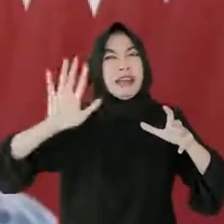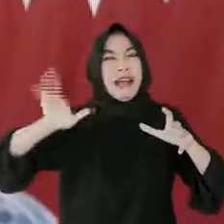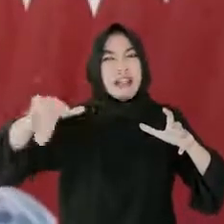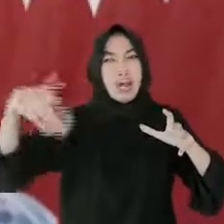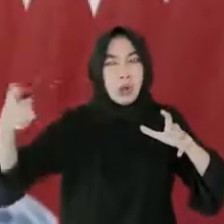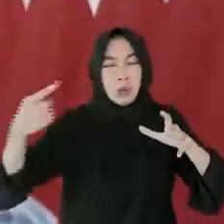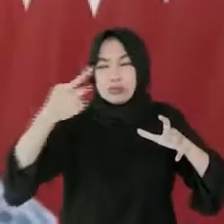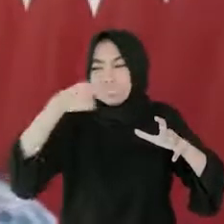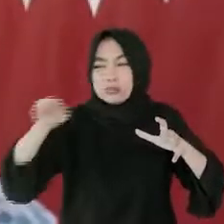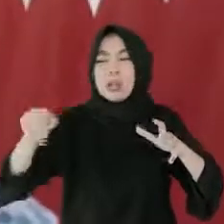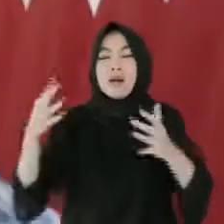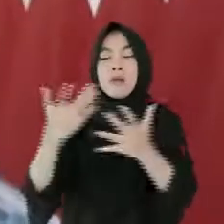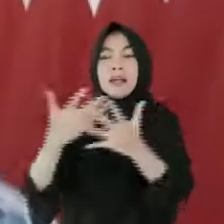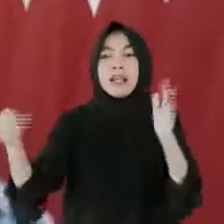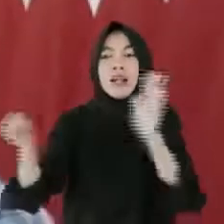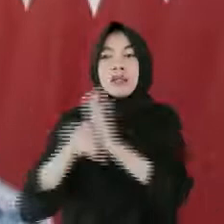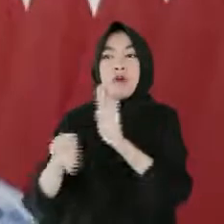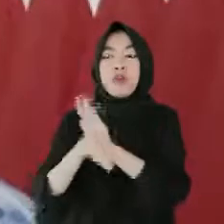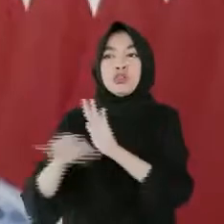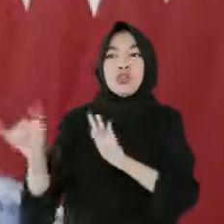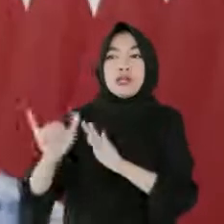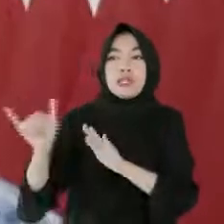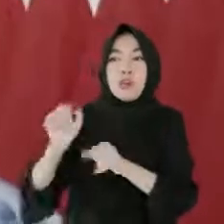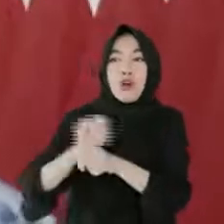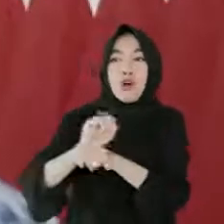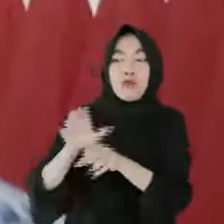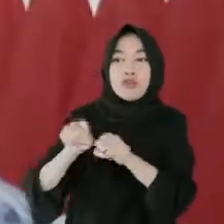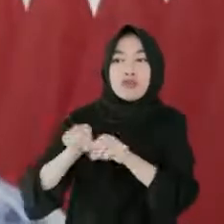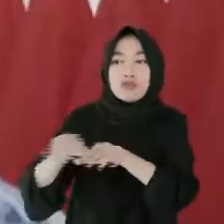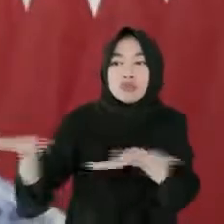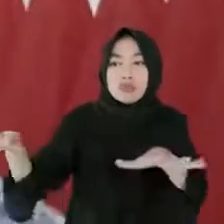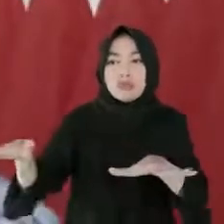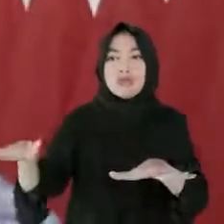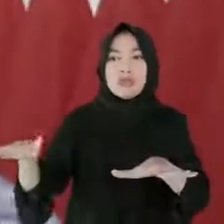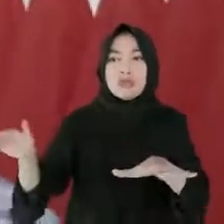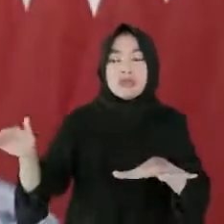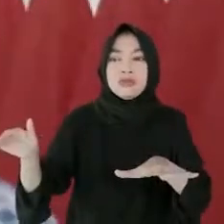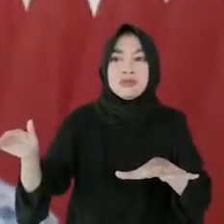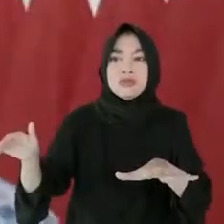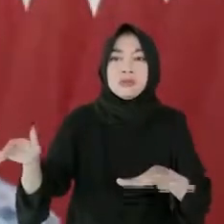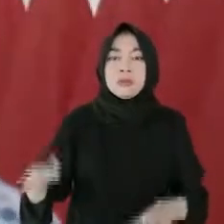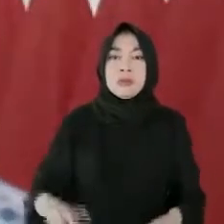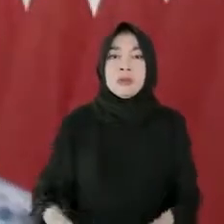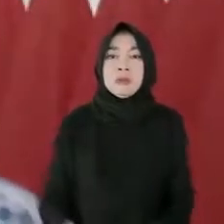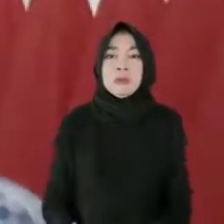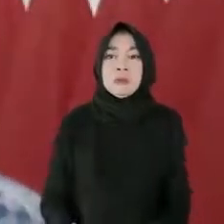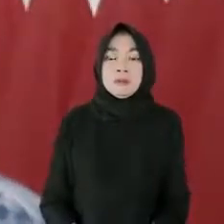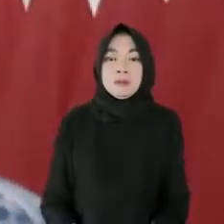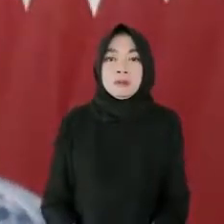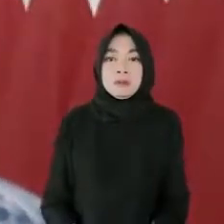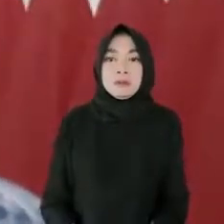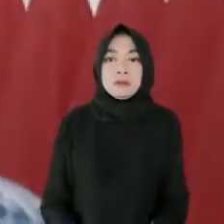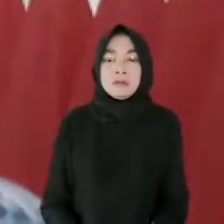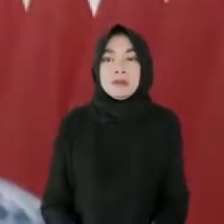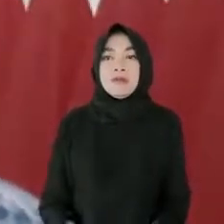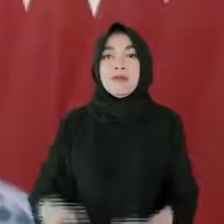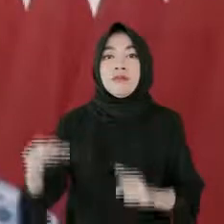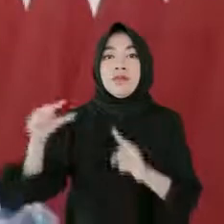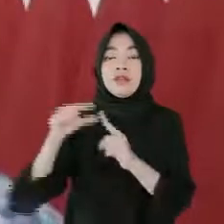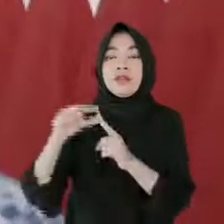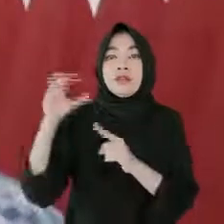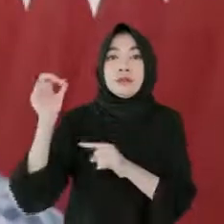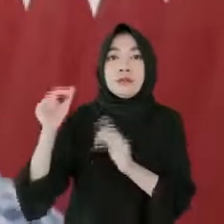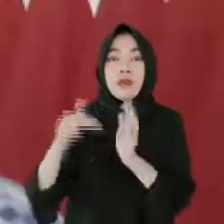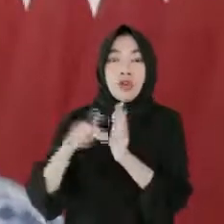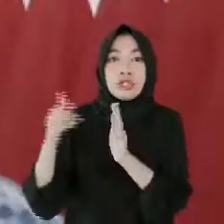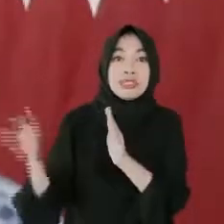masyarakat yang menghadapi pandemi ini dan sudah banyak belajar sebelum penyelenggaraan pon pon kamu